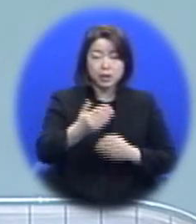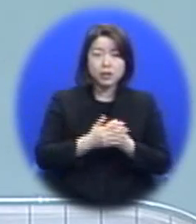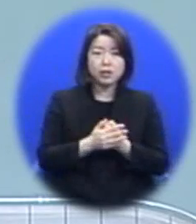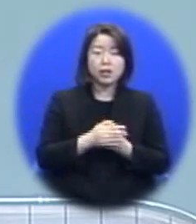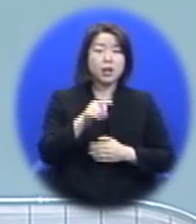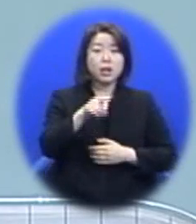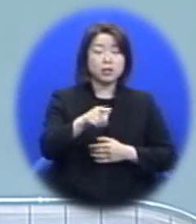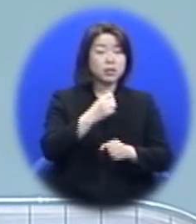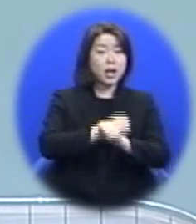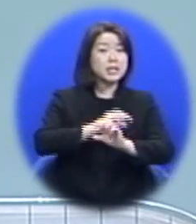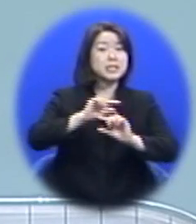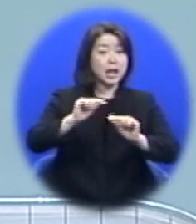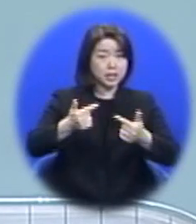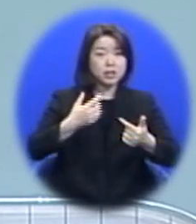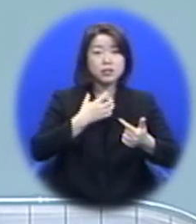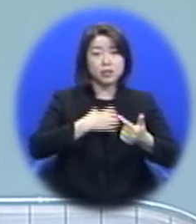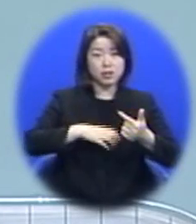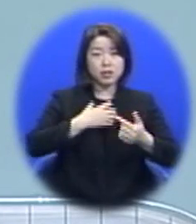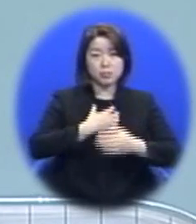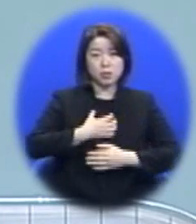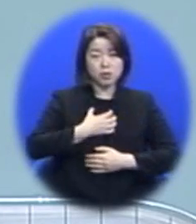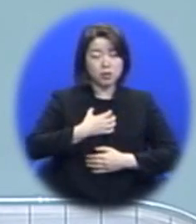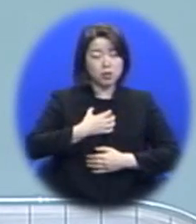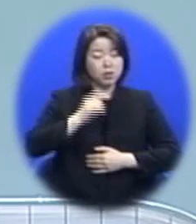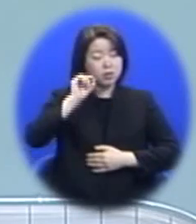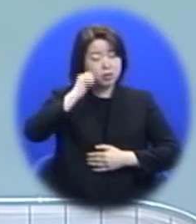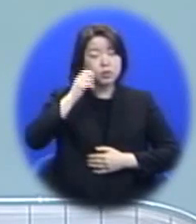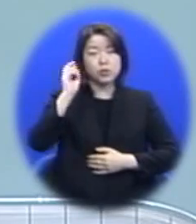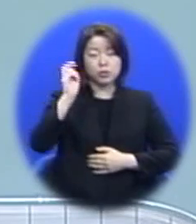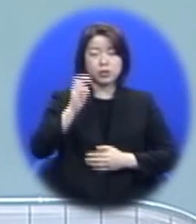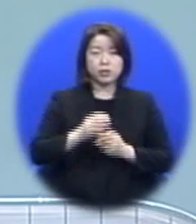그렇게 안 하는 게 어려울 거예요.